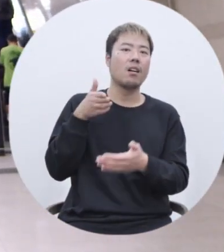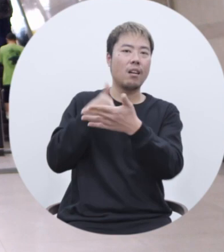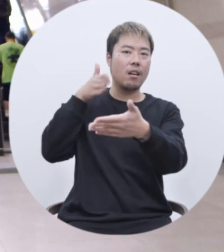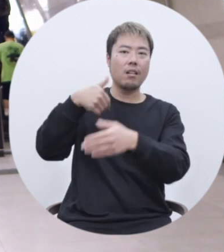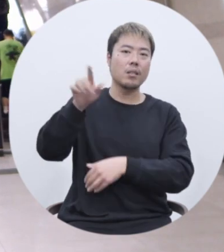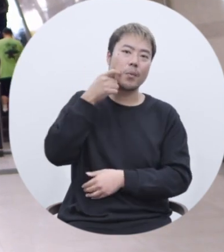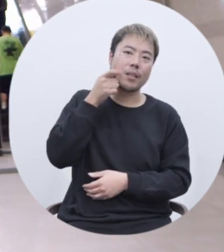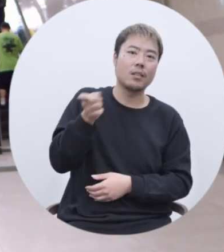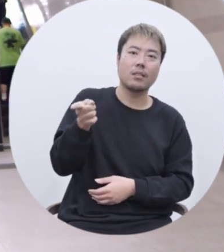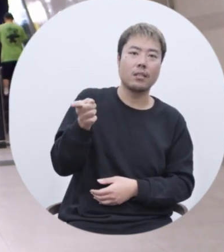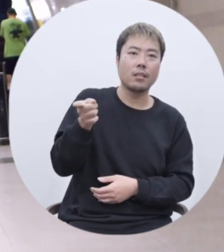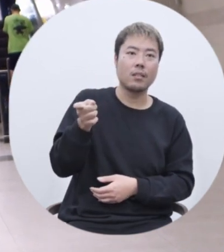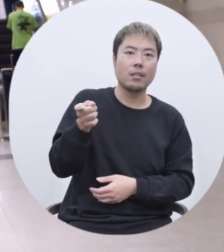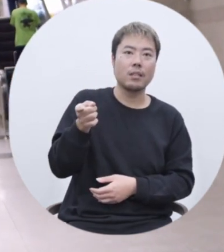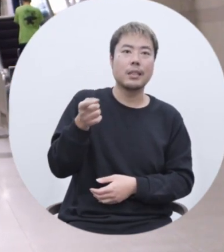여기서 못 가네요.